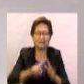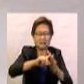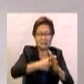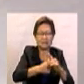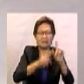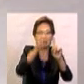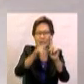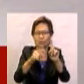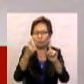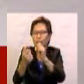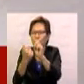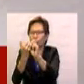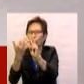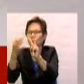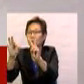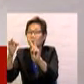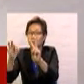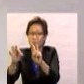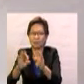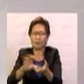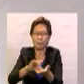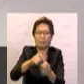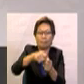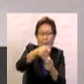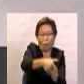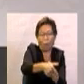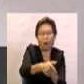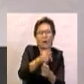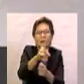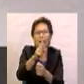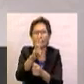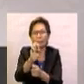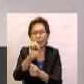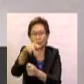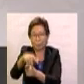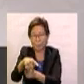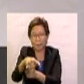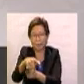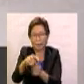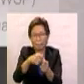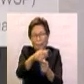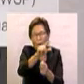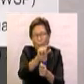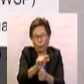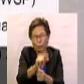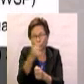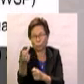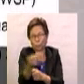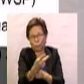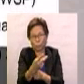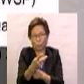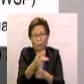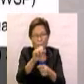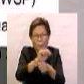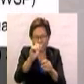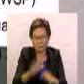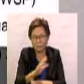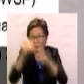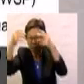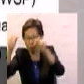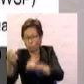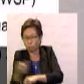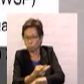Bermula 1 Januari 2019, caruman minimum kumpulan wang simpanan pekerja KWSP untuk kedua-dua syar pekerja dan